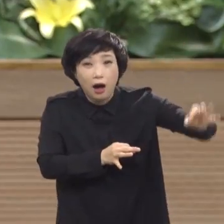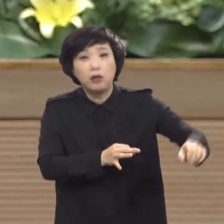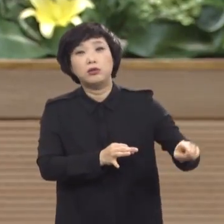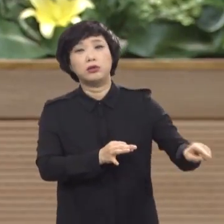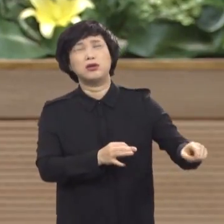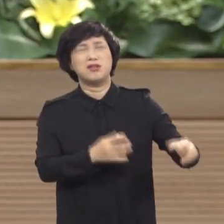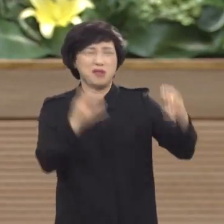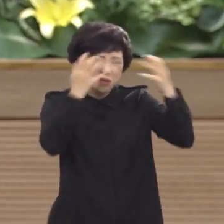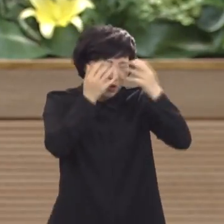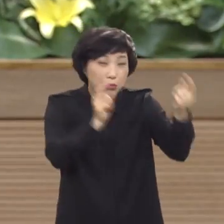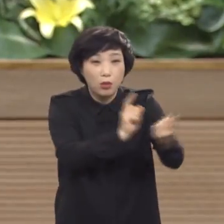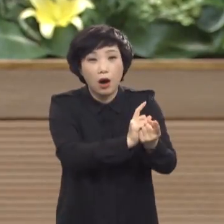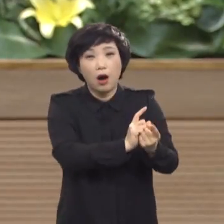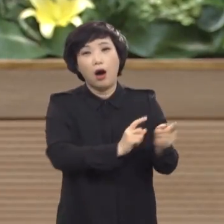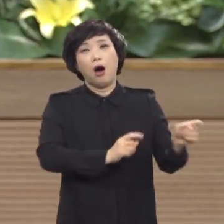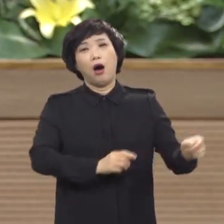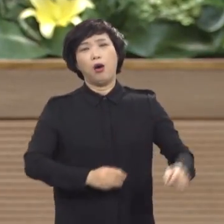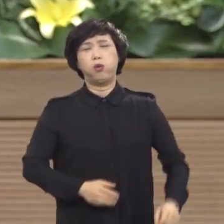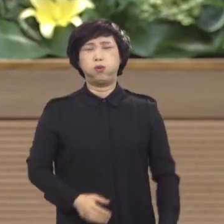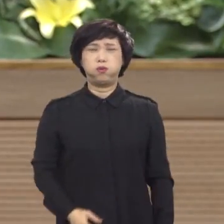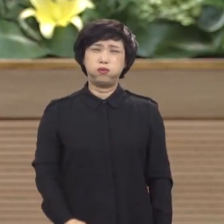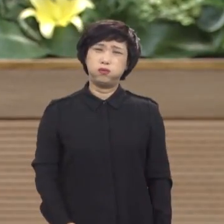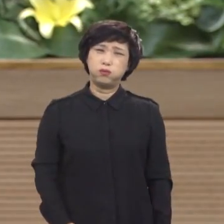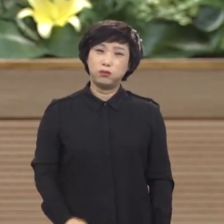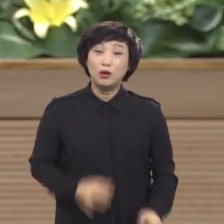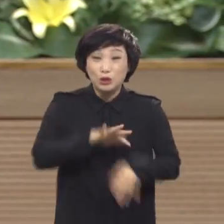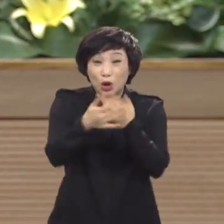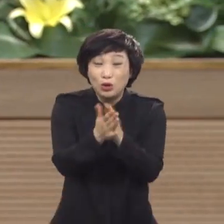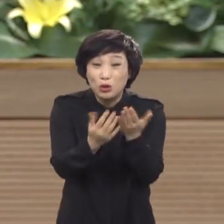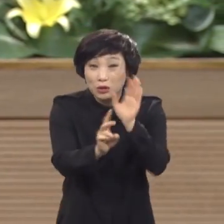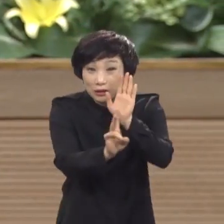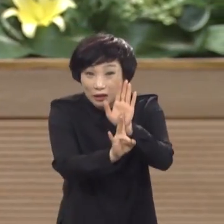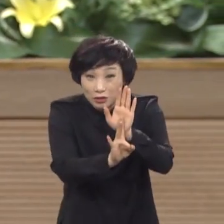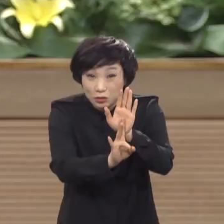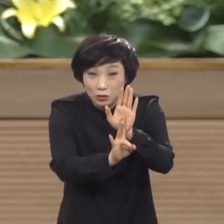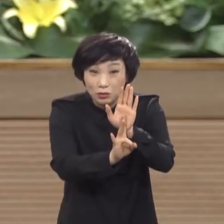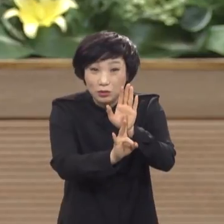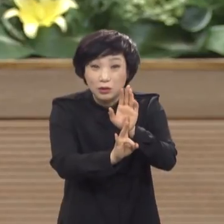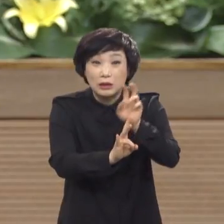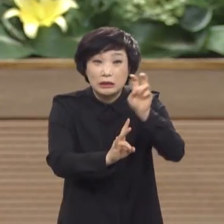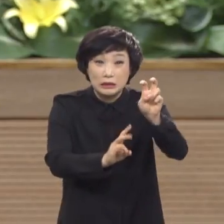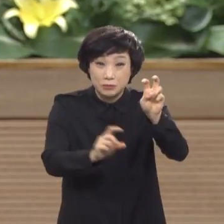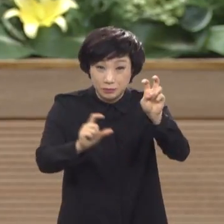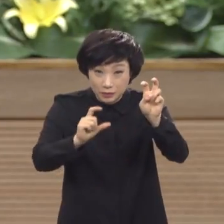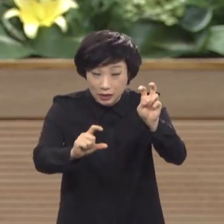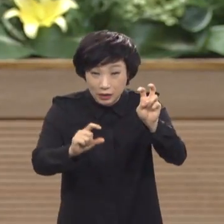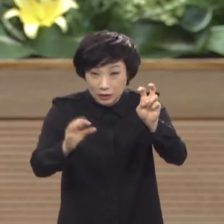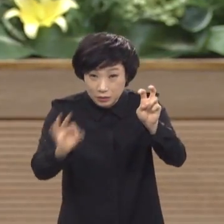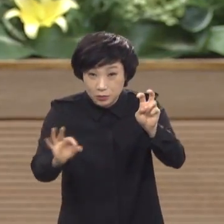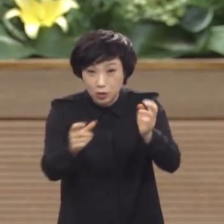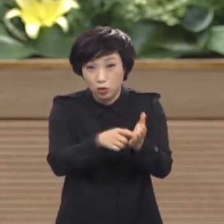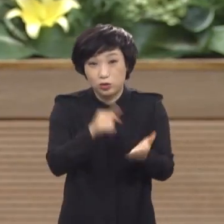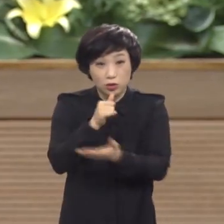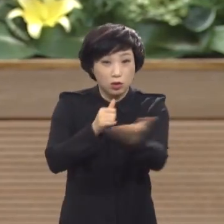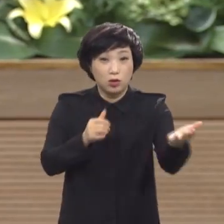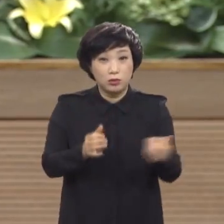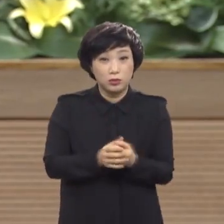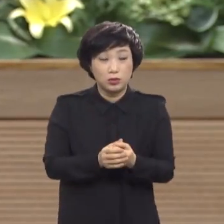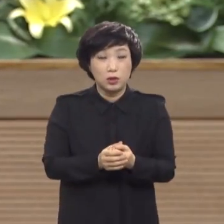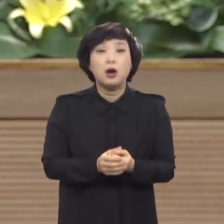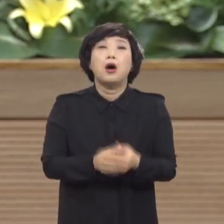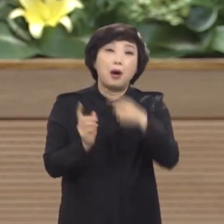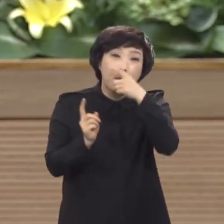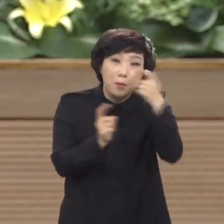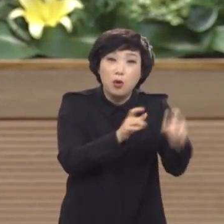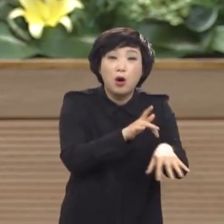세토록 괴로움을 받는다. 그래서 요한계시록 20장 10절에도